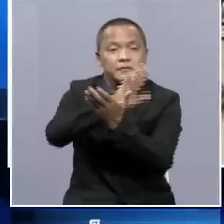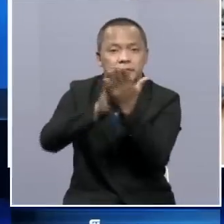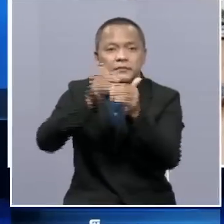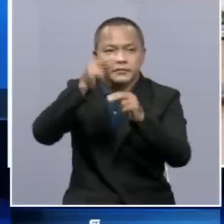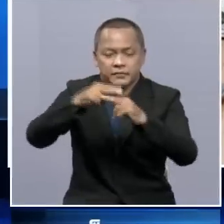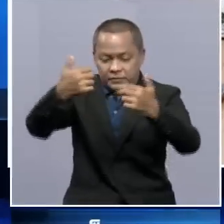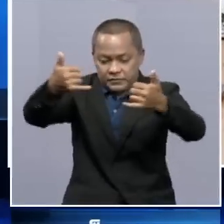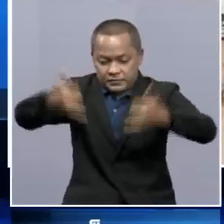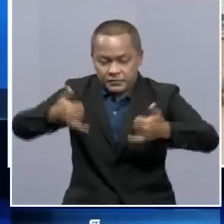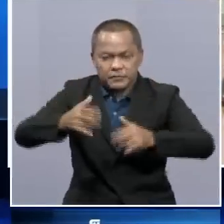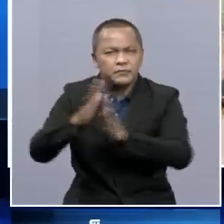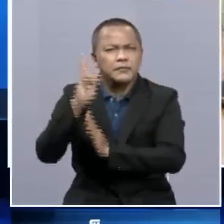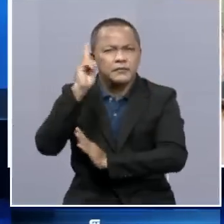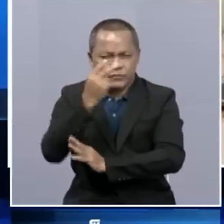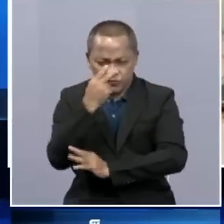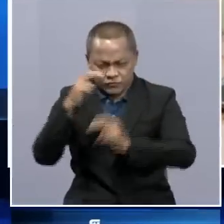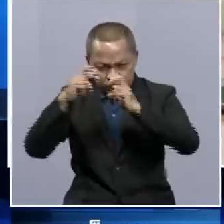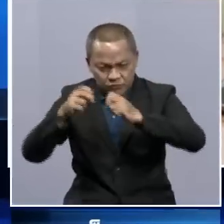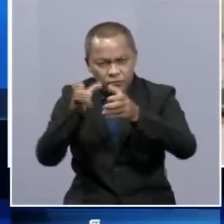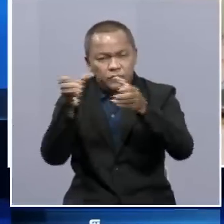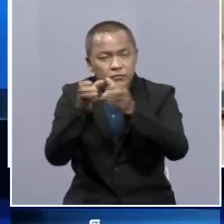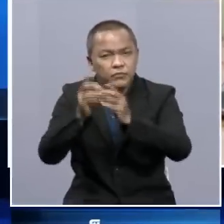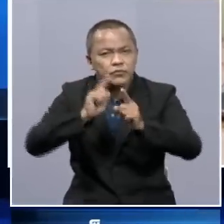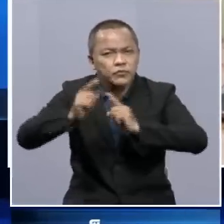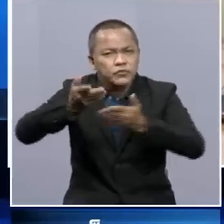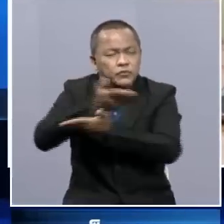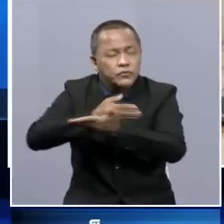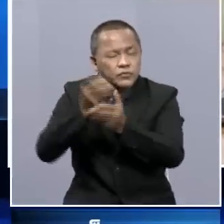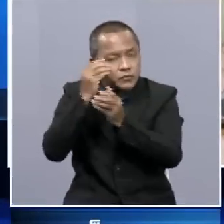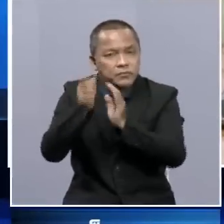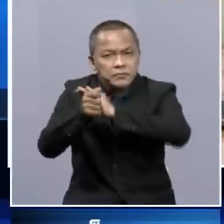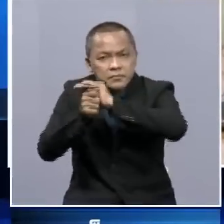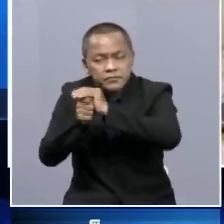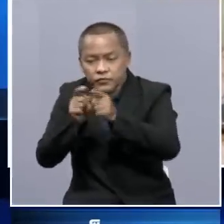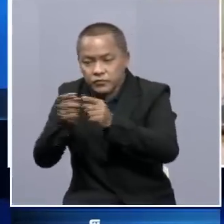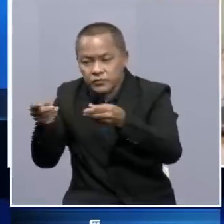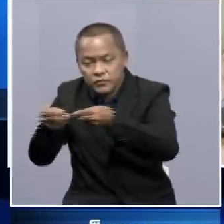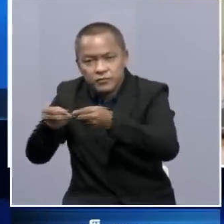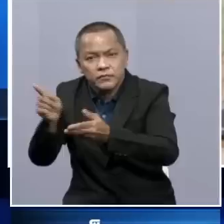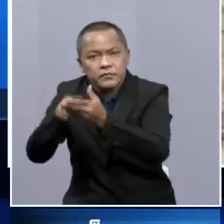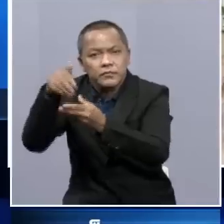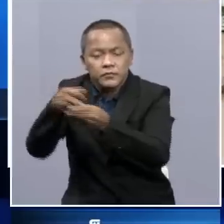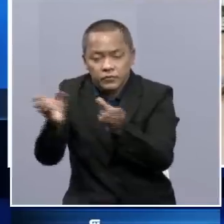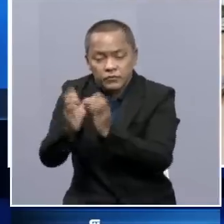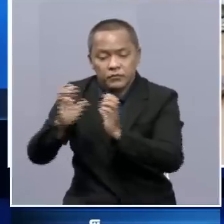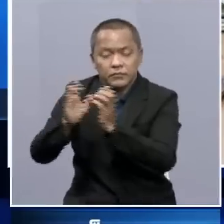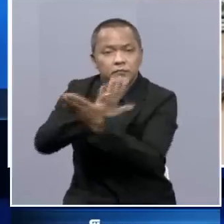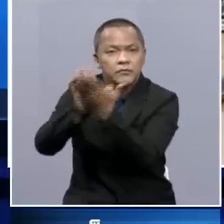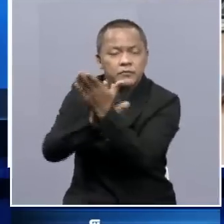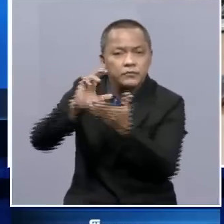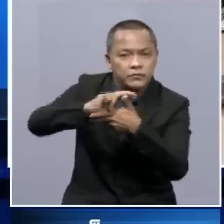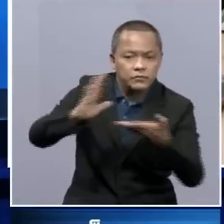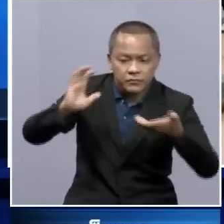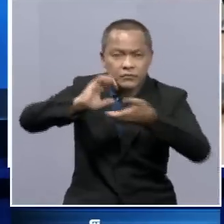ตอนนั้นเนี่ยสื่อก็วิเคราะห์กันไปว่าจะเป็นการพูดถึงดีลลับหลังการเลือกตั้งหรือเปล่าที่ทั้งสองพรรคนี้เนี่ยเขาจะม